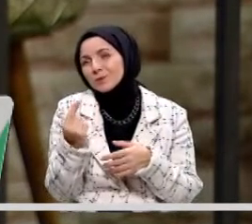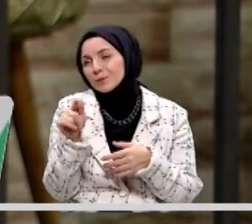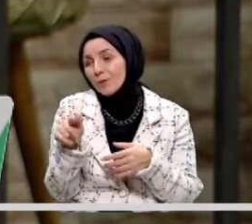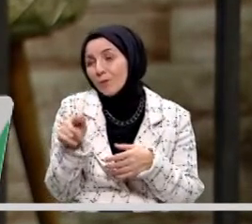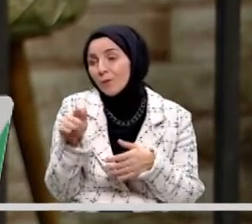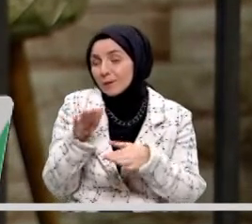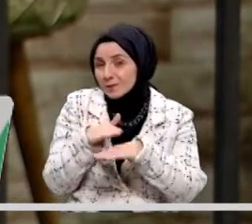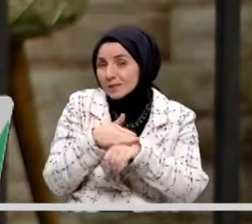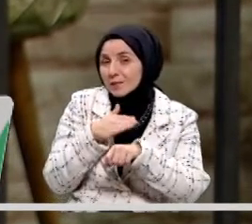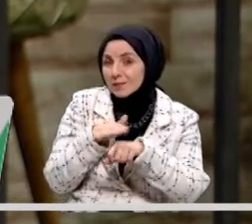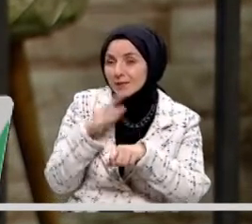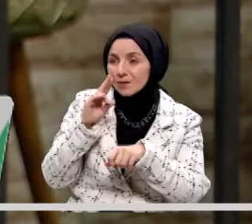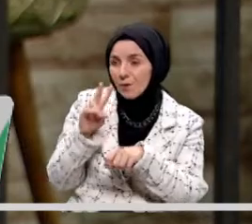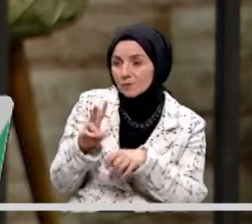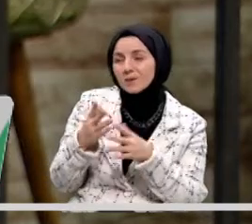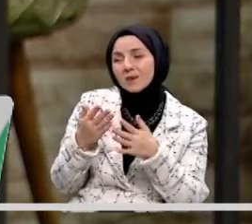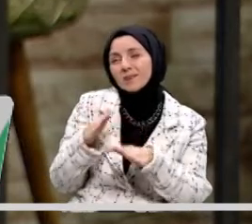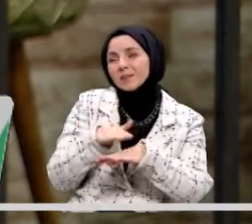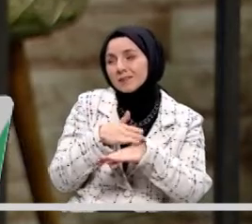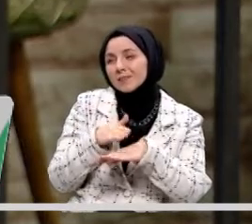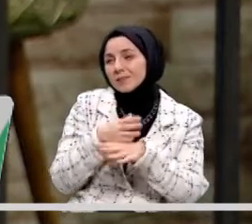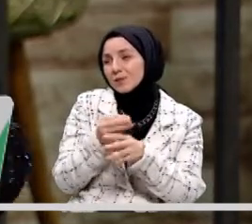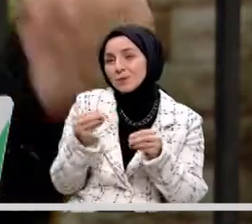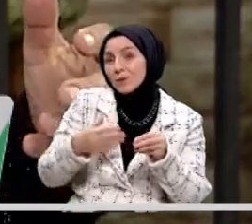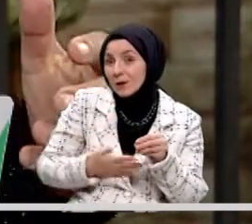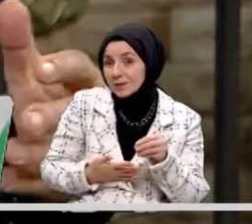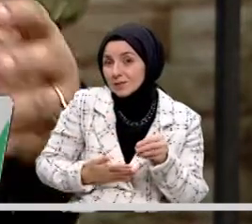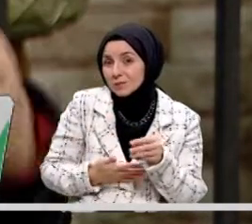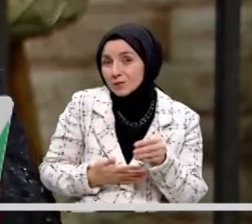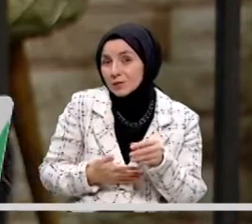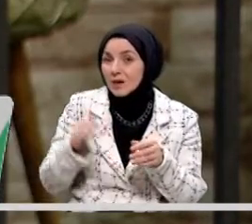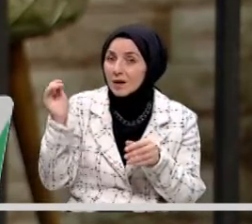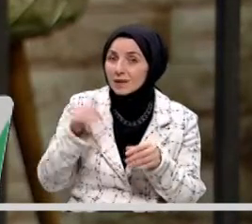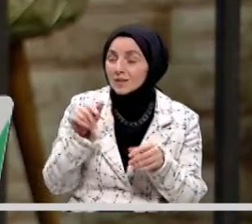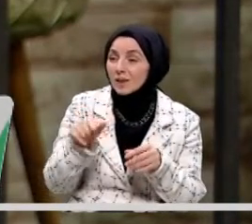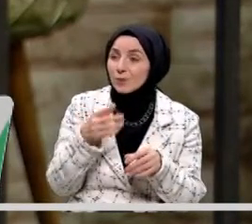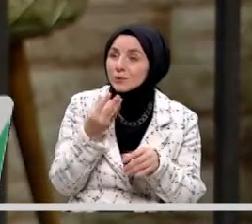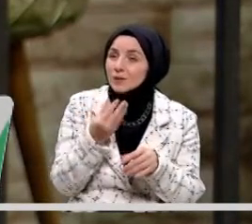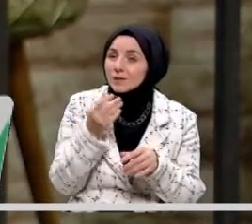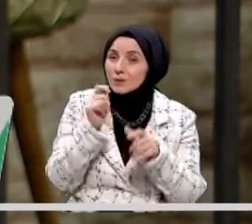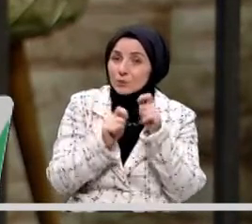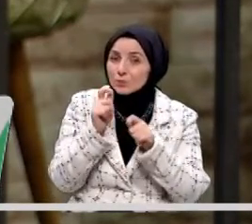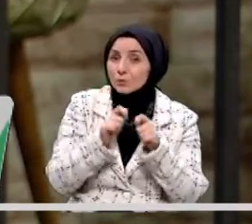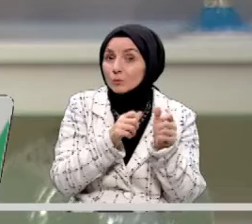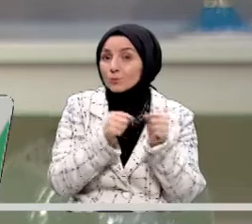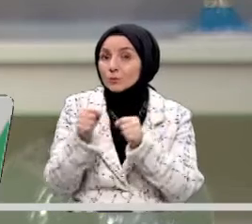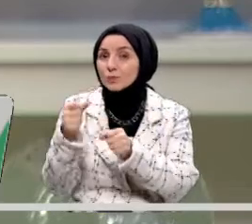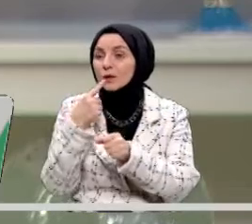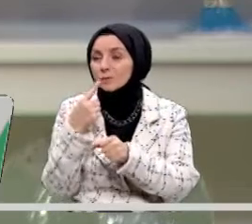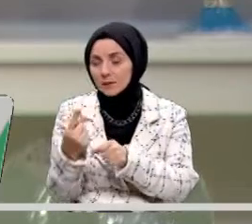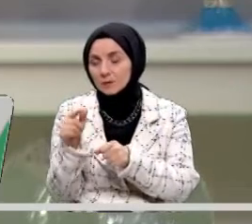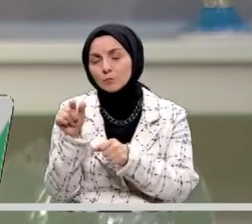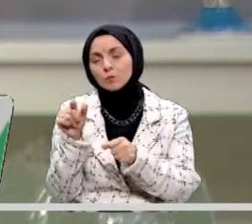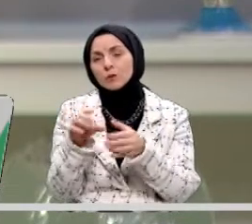aç dedik aciziyet geldik kedi çok ayıpmış Hadi anneciğim gel ona bir süt götürelim dedik çözelim Merhamet